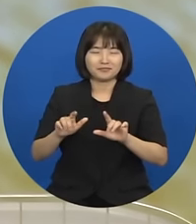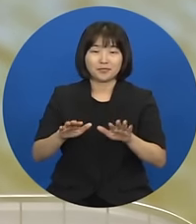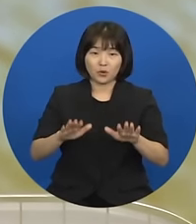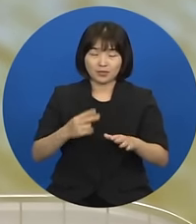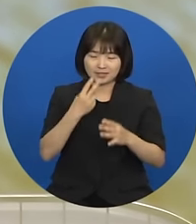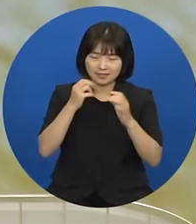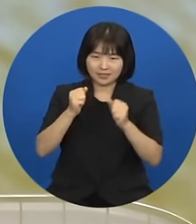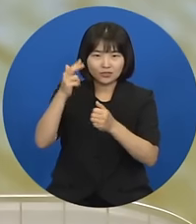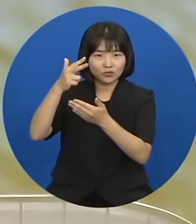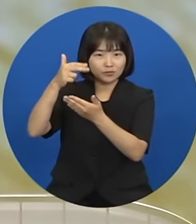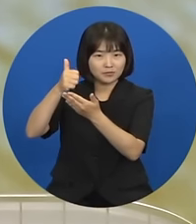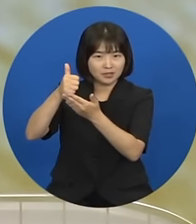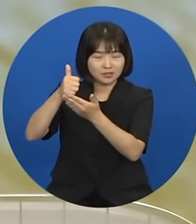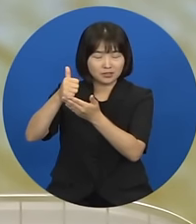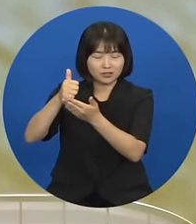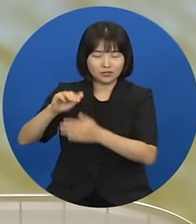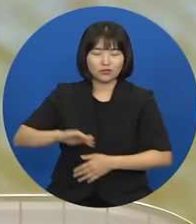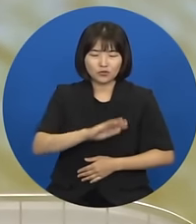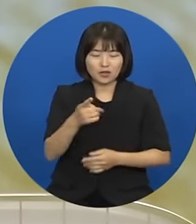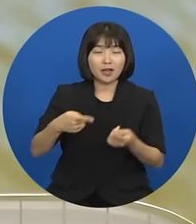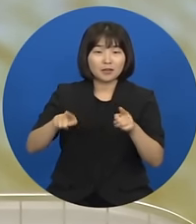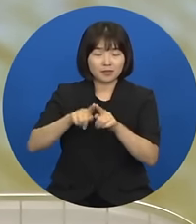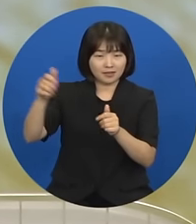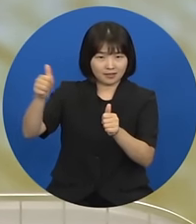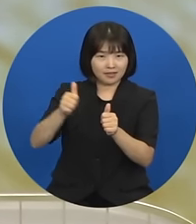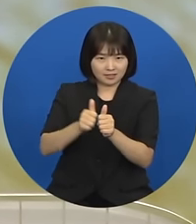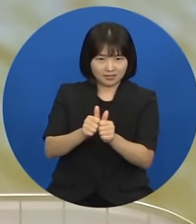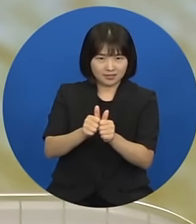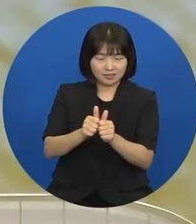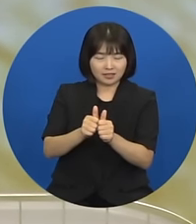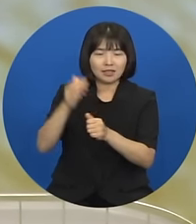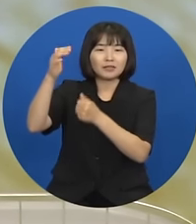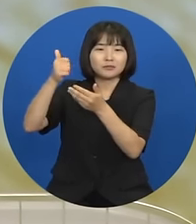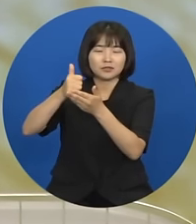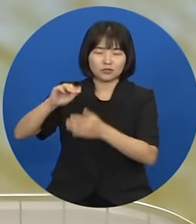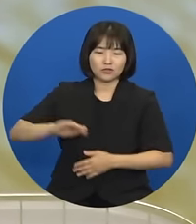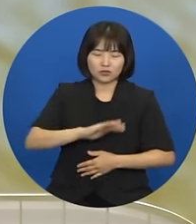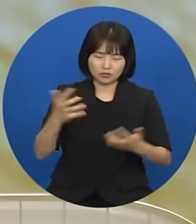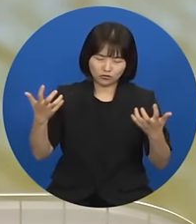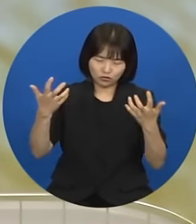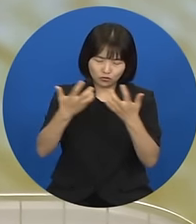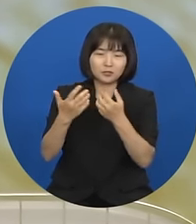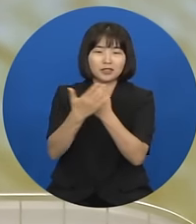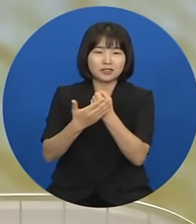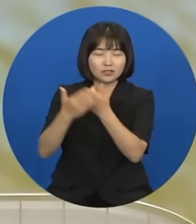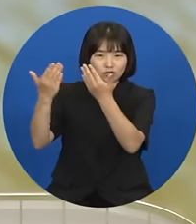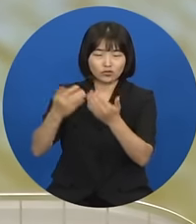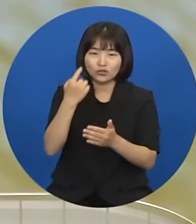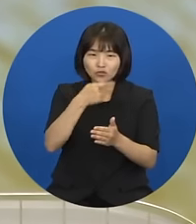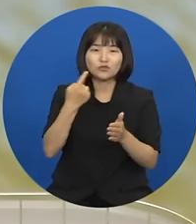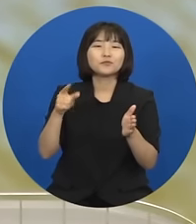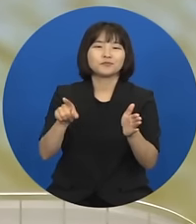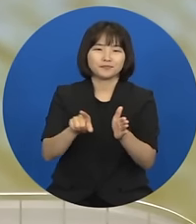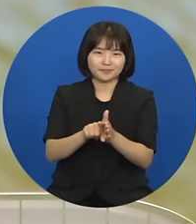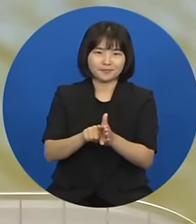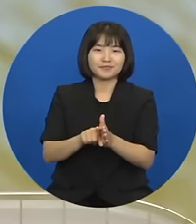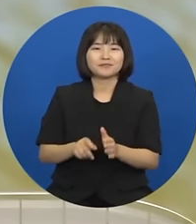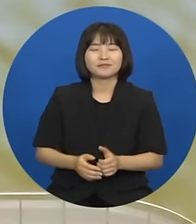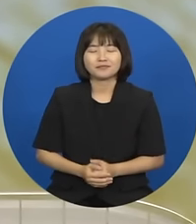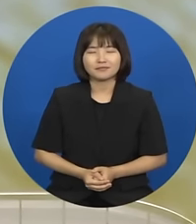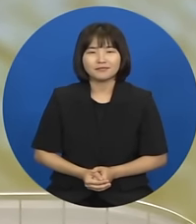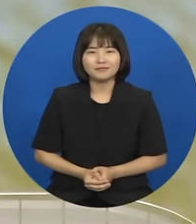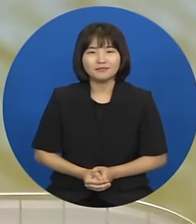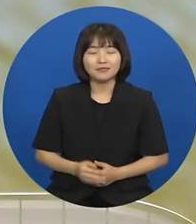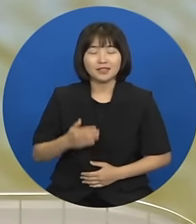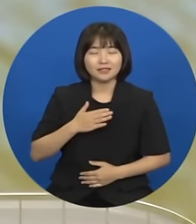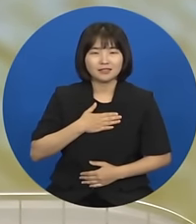살아계신 주님께서 우리와 함께 하시니 하나님께서 우리에게 충만한 은혜를 주실 줄 믿습니다. 제가